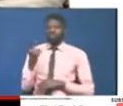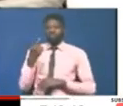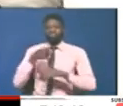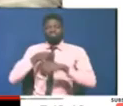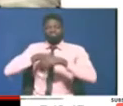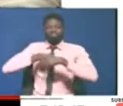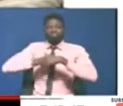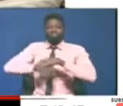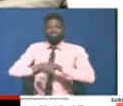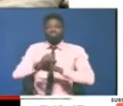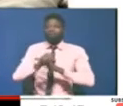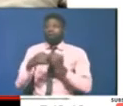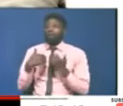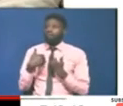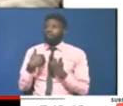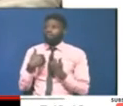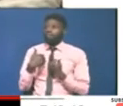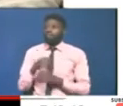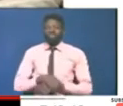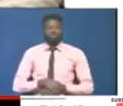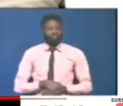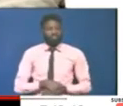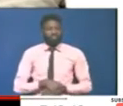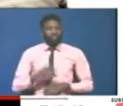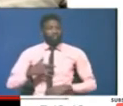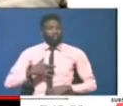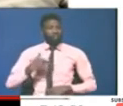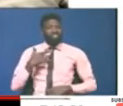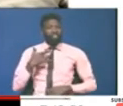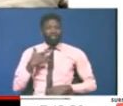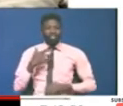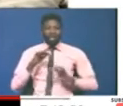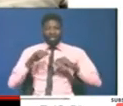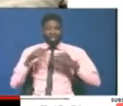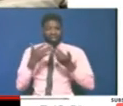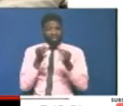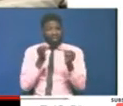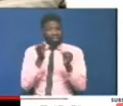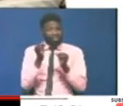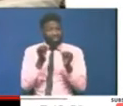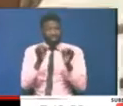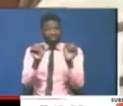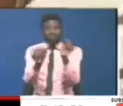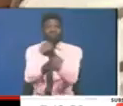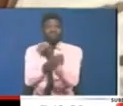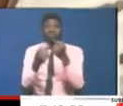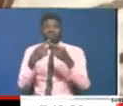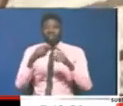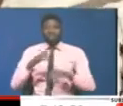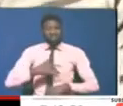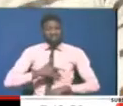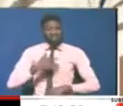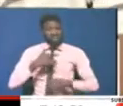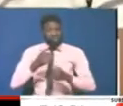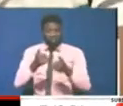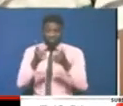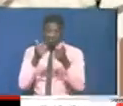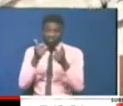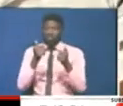is it can't be explained, but it's very a good feeling. I'm very happy. Anakiri